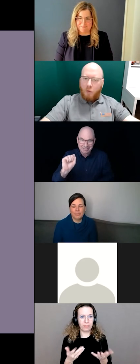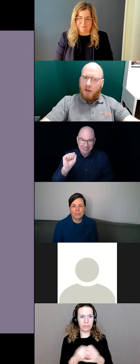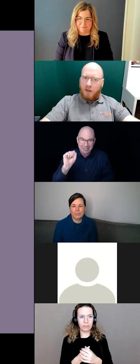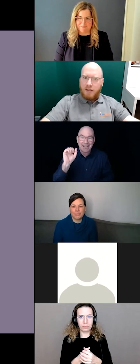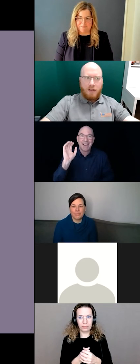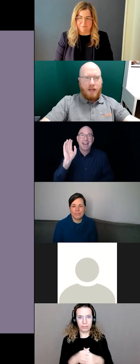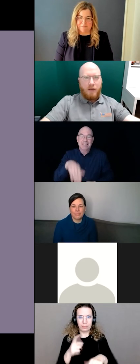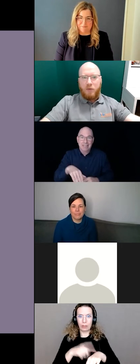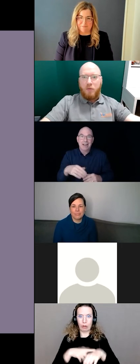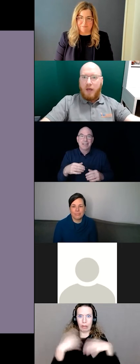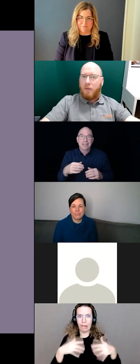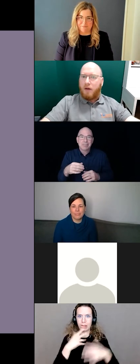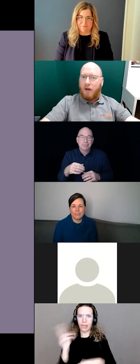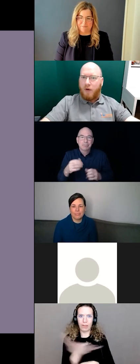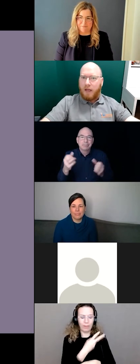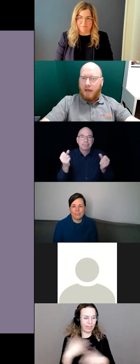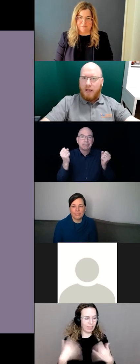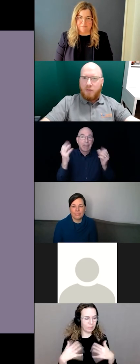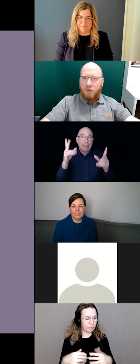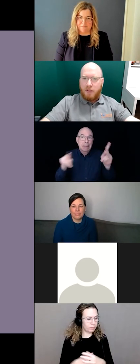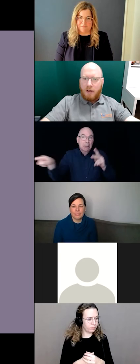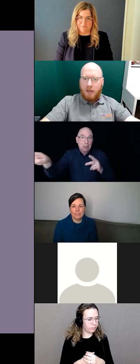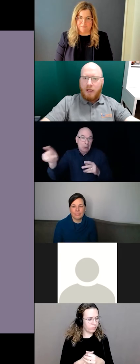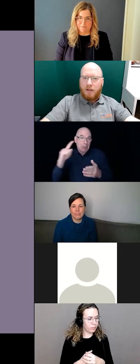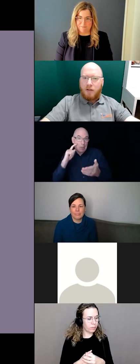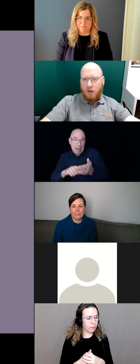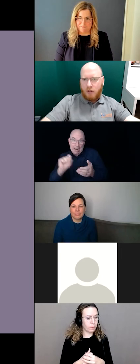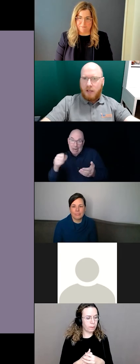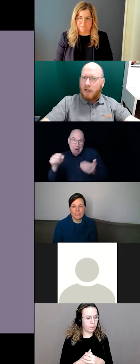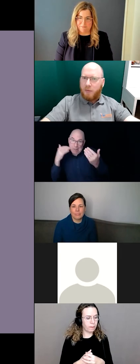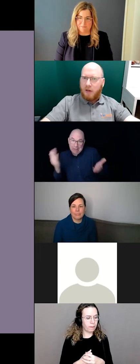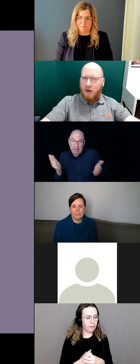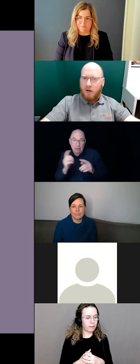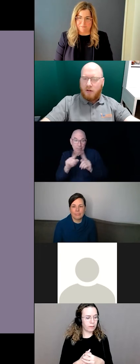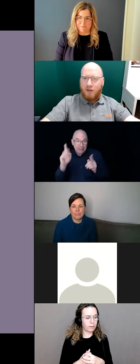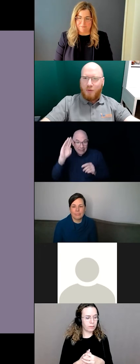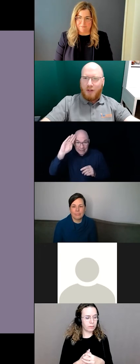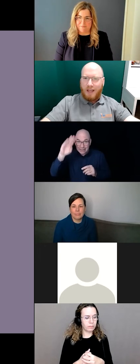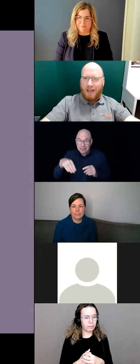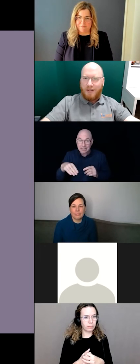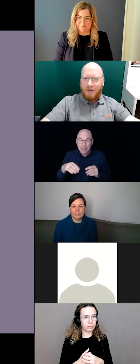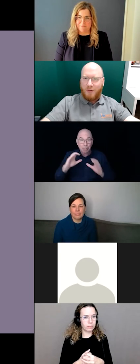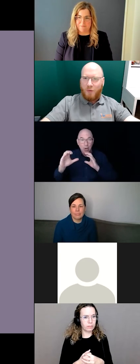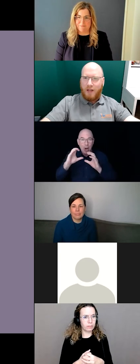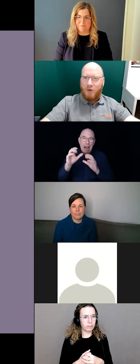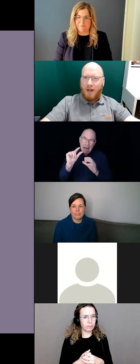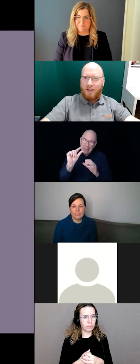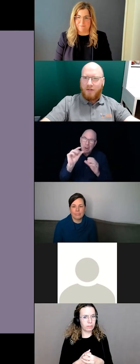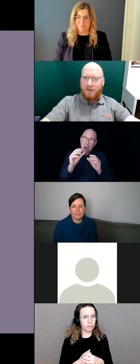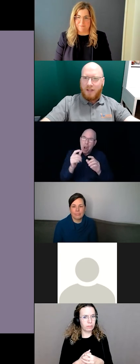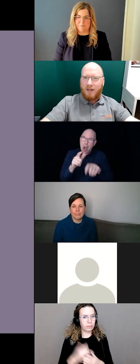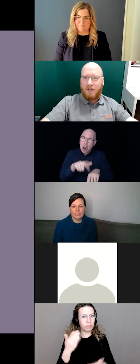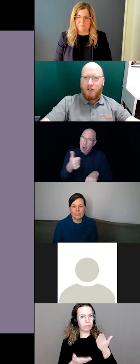Donc, une des autres choses que les gens n'ont peut-être pas reconnues, c'est que ça nous prend plus longtemps